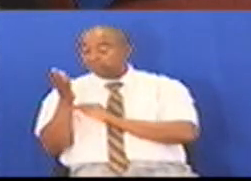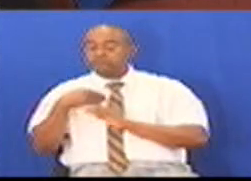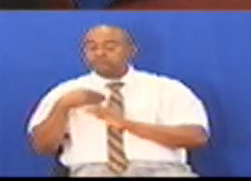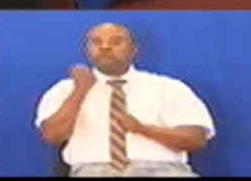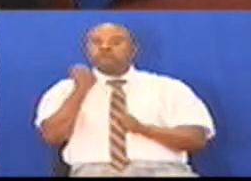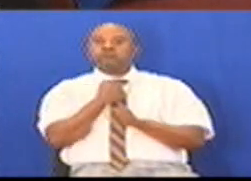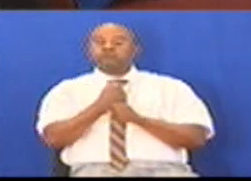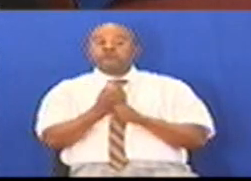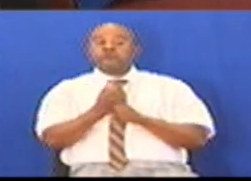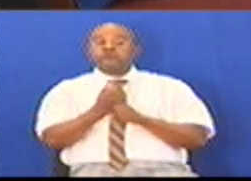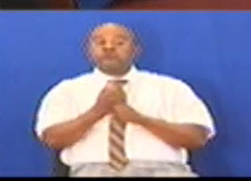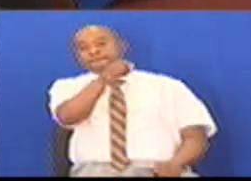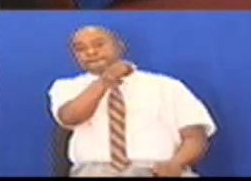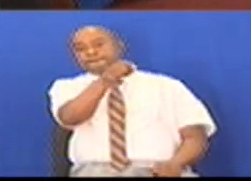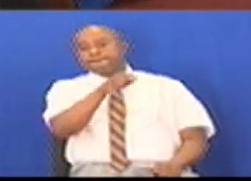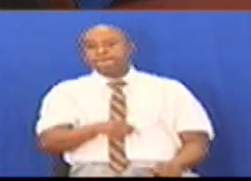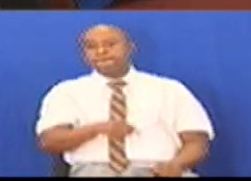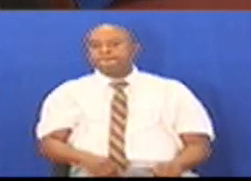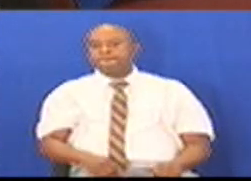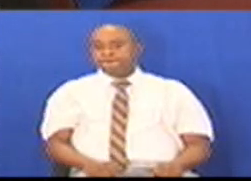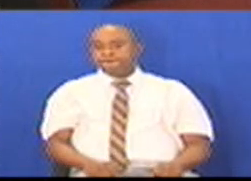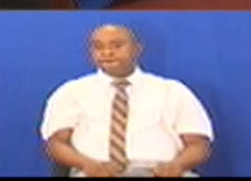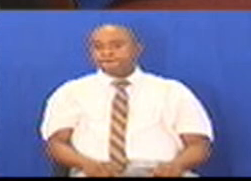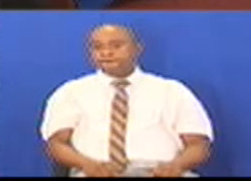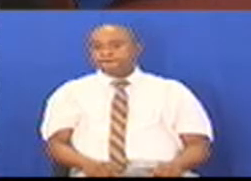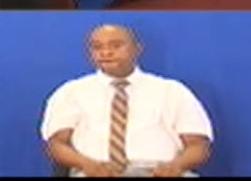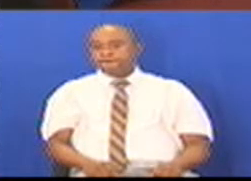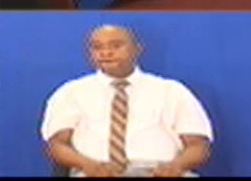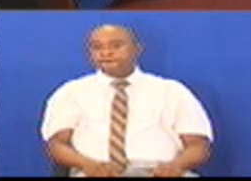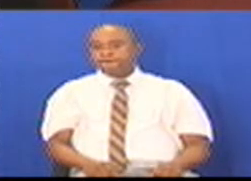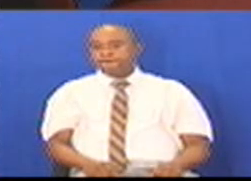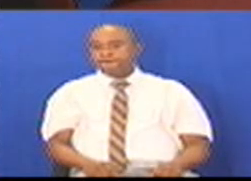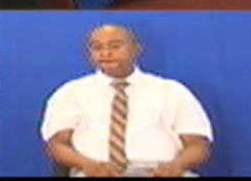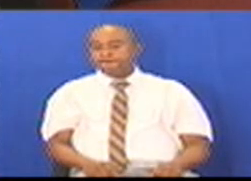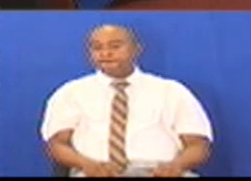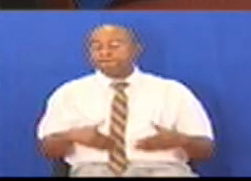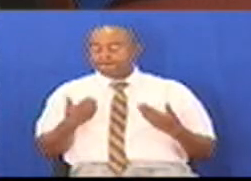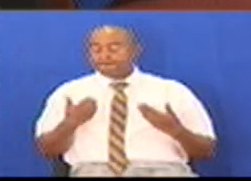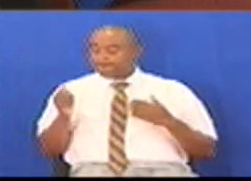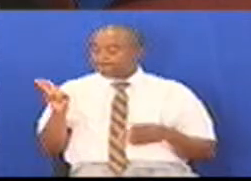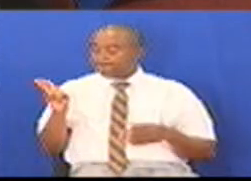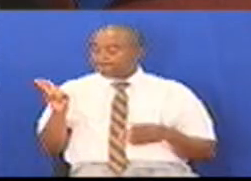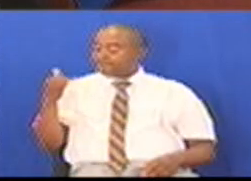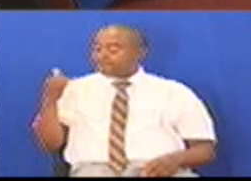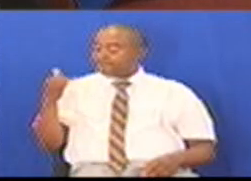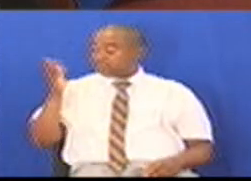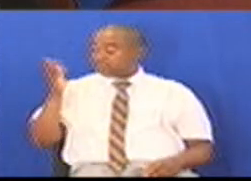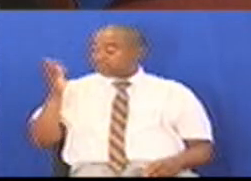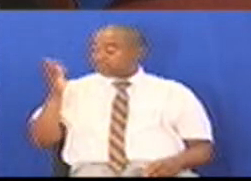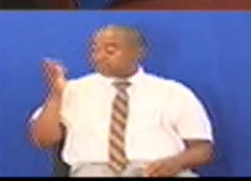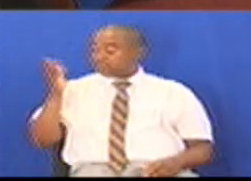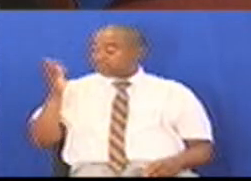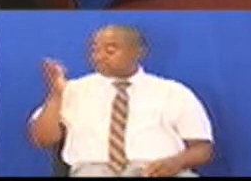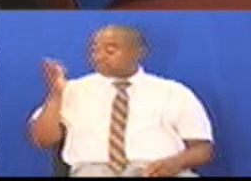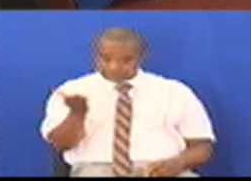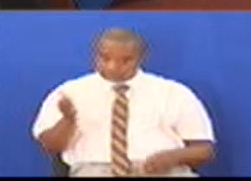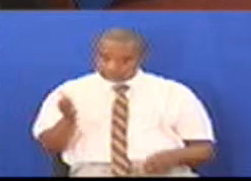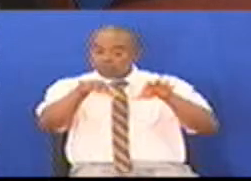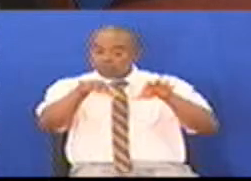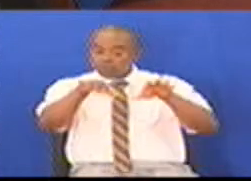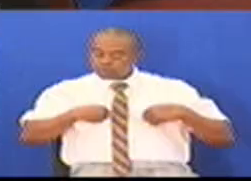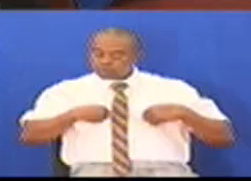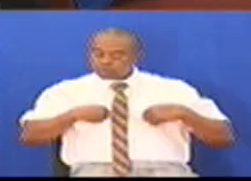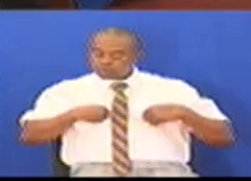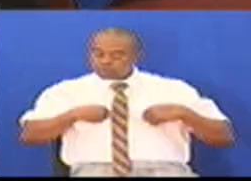hapa ndani. Katibu, hoja za serikali kwamba bunge likubali kujadili hali ya uchumi